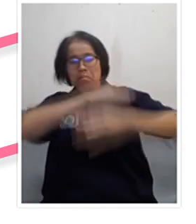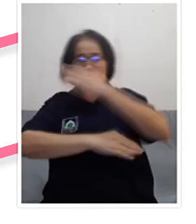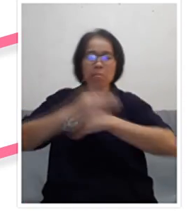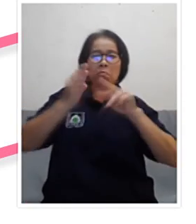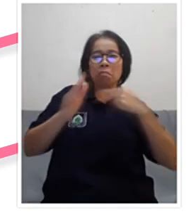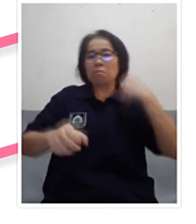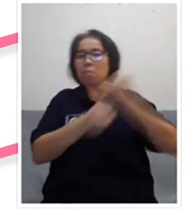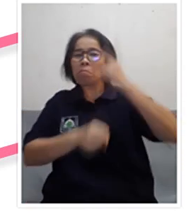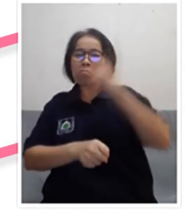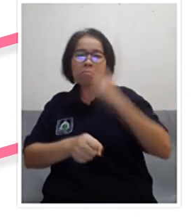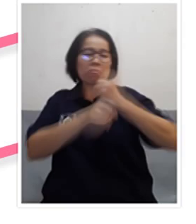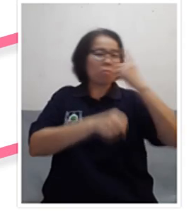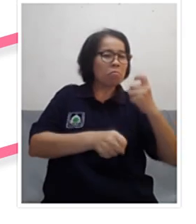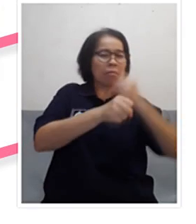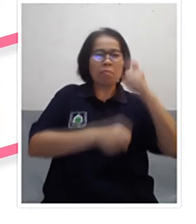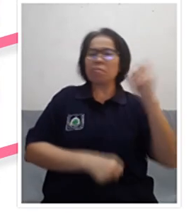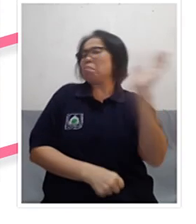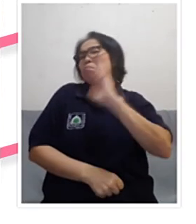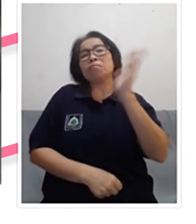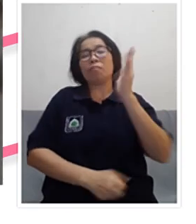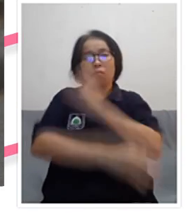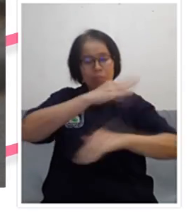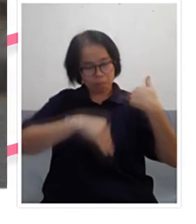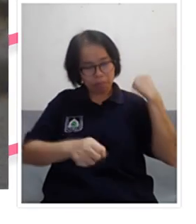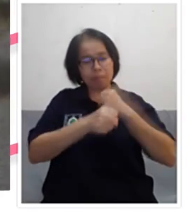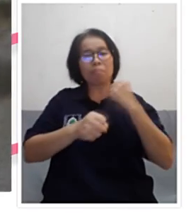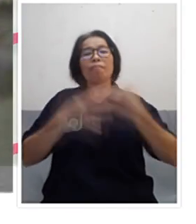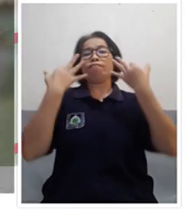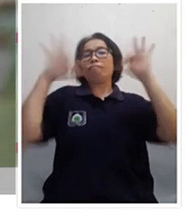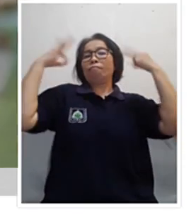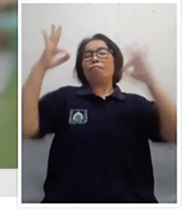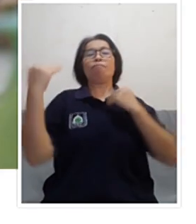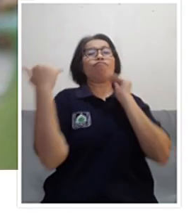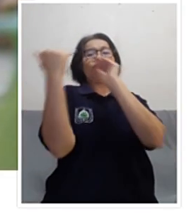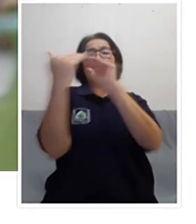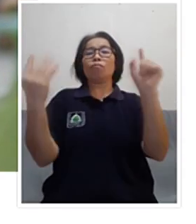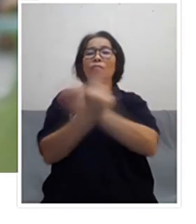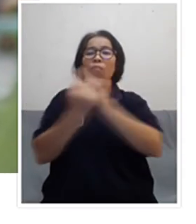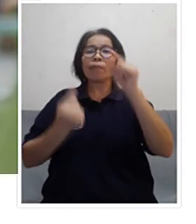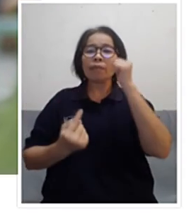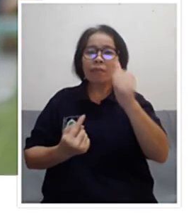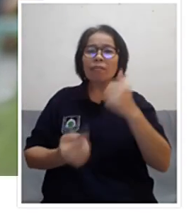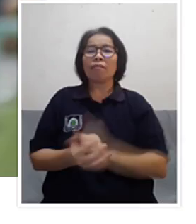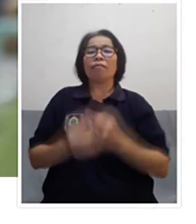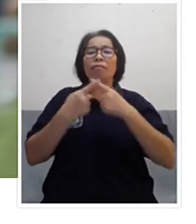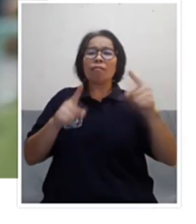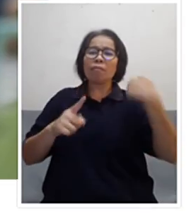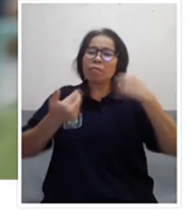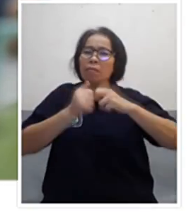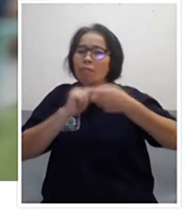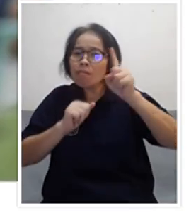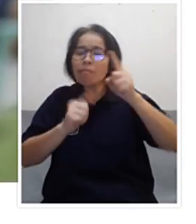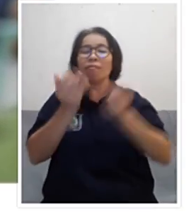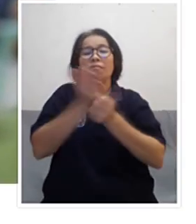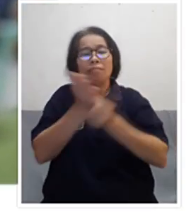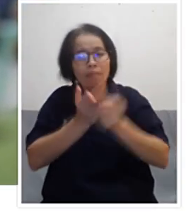การก็สามารถใช้ชีวิตอย่างอิสระได้ปัจจุบันเราพิการใช่ไหมความพิการของเราทำให้เกิดเงื่อนไขอะไรแล้วเราก็แค่จัดการกับมัน